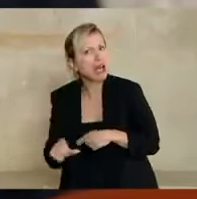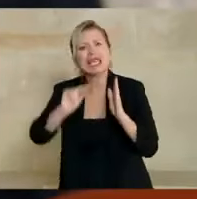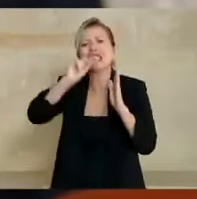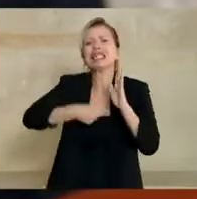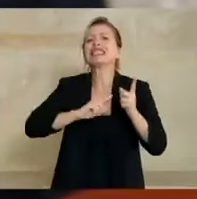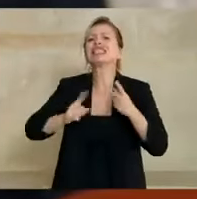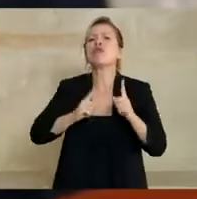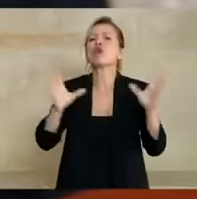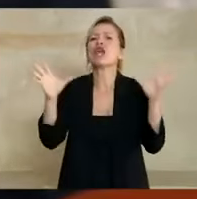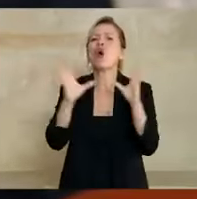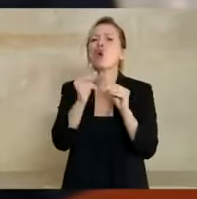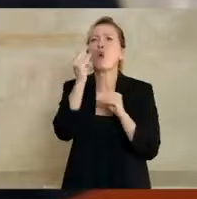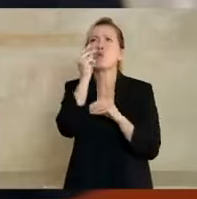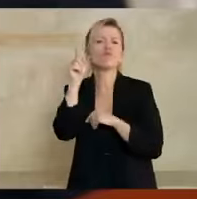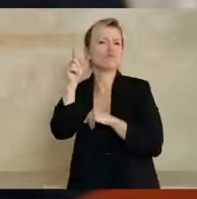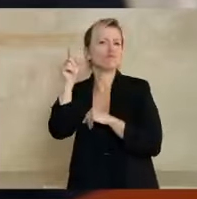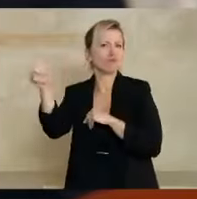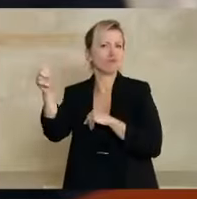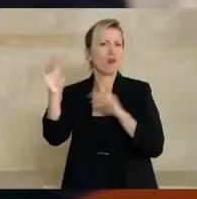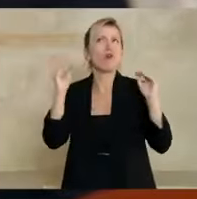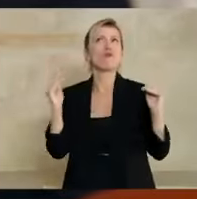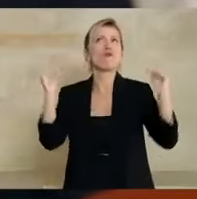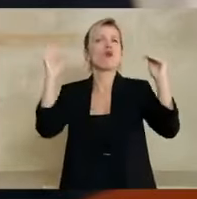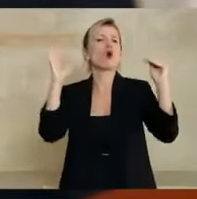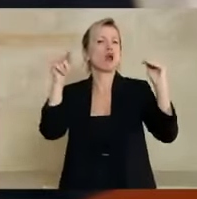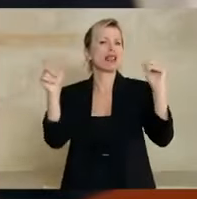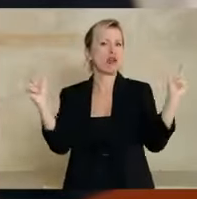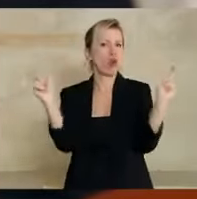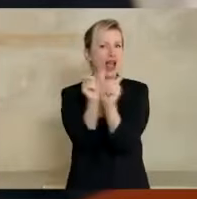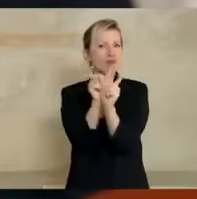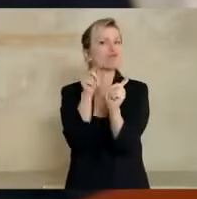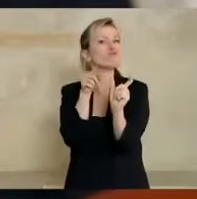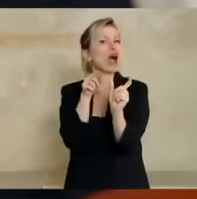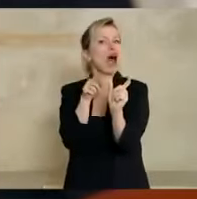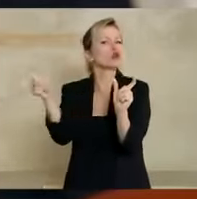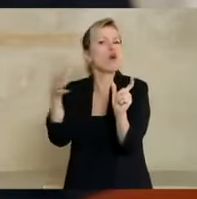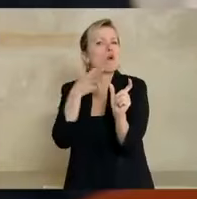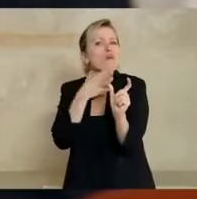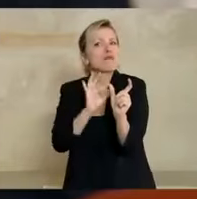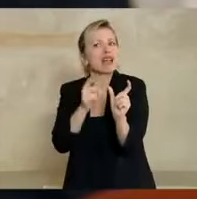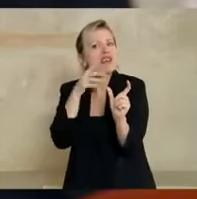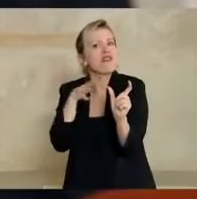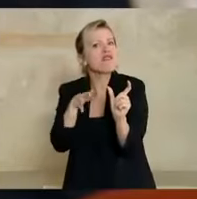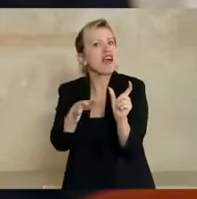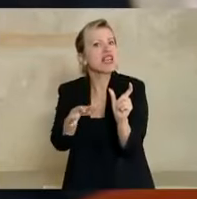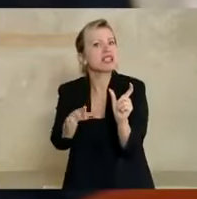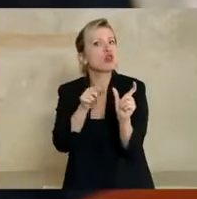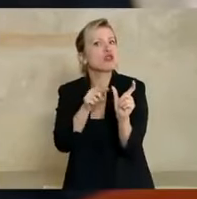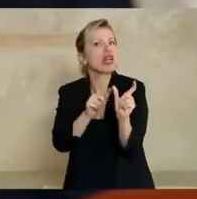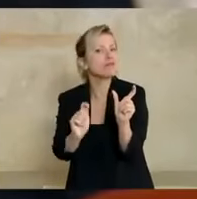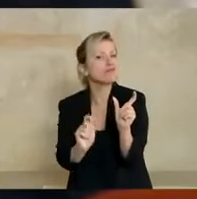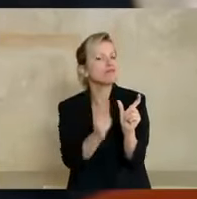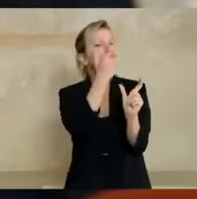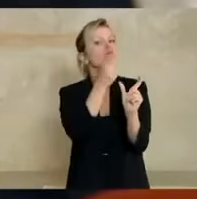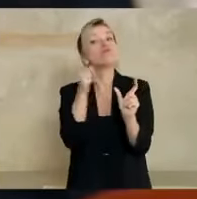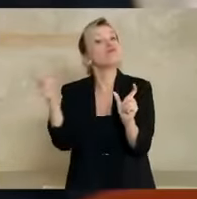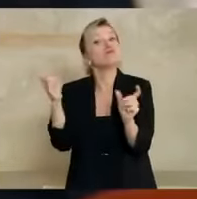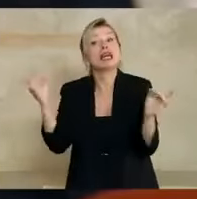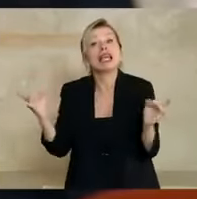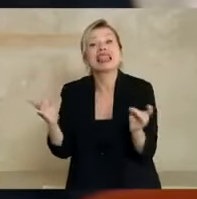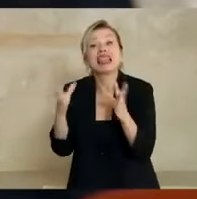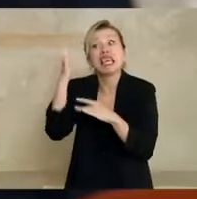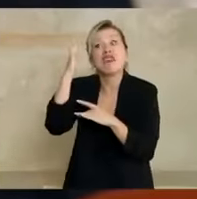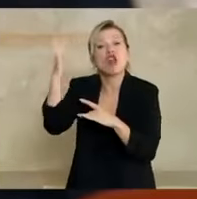Πρεσπών, το ΒΜΡΟ επιχειρεί στην πράξη να εφαρμόσει διπλή ονομασία. Εφόσον λοιπόν δεν αλλάξει στάση, θα θέσετε ζήτημα για τη